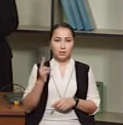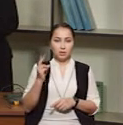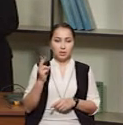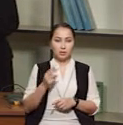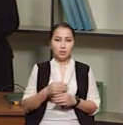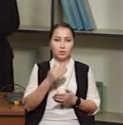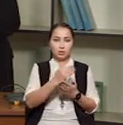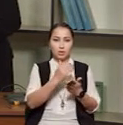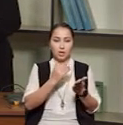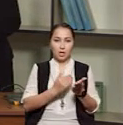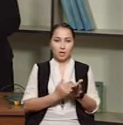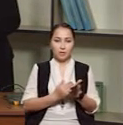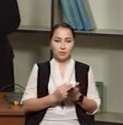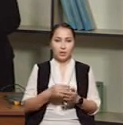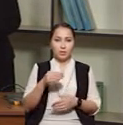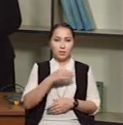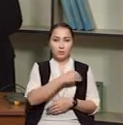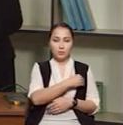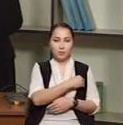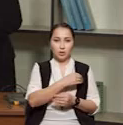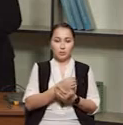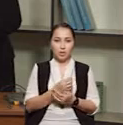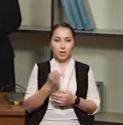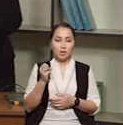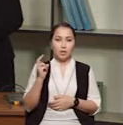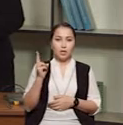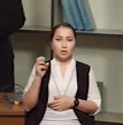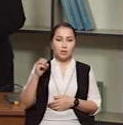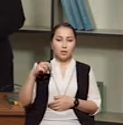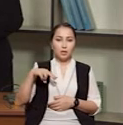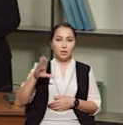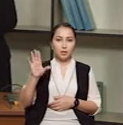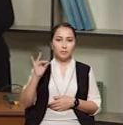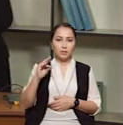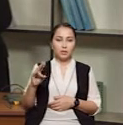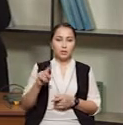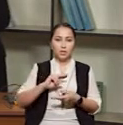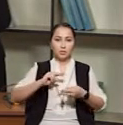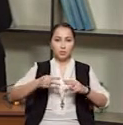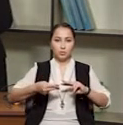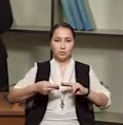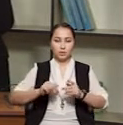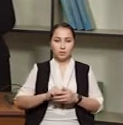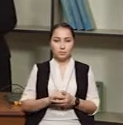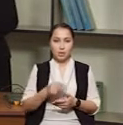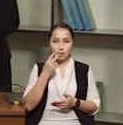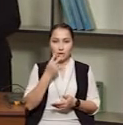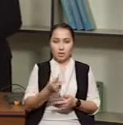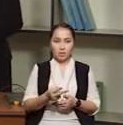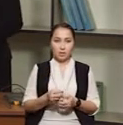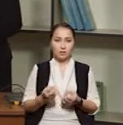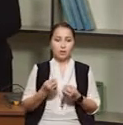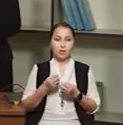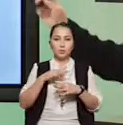Selsiy shkalasida ifodalangan temperaturalarni Kelvin shkalasiga o'tkazing. Qarang,